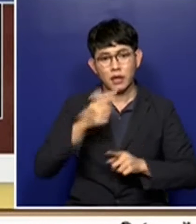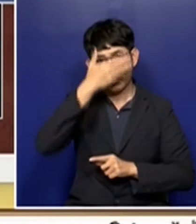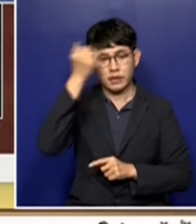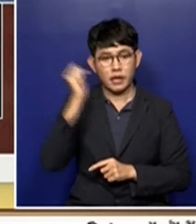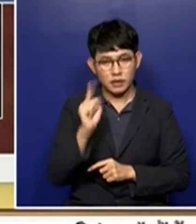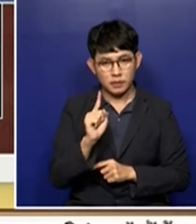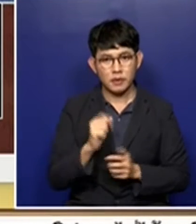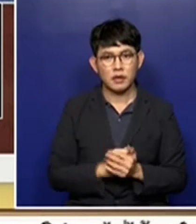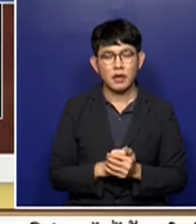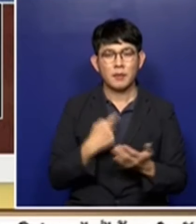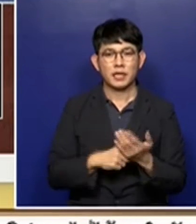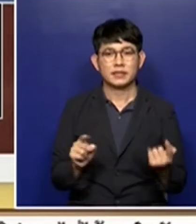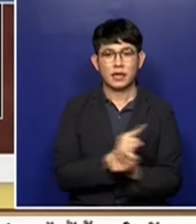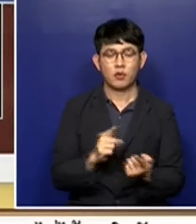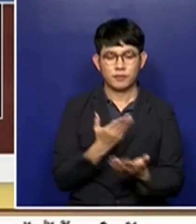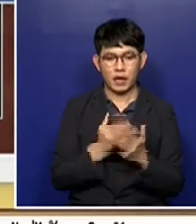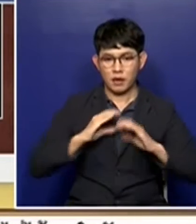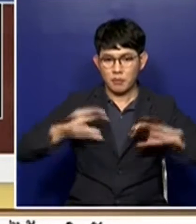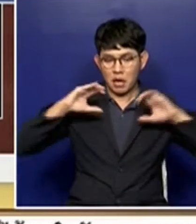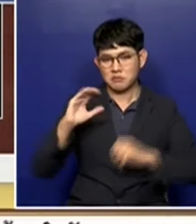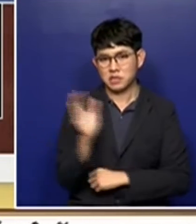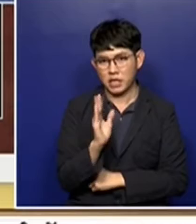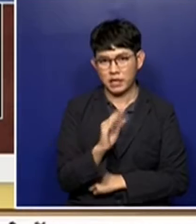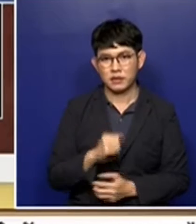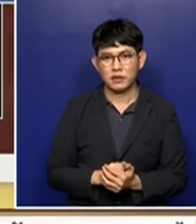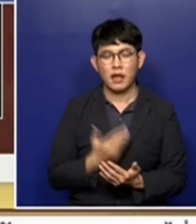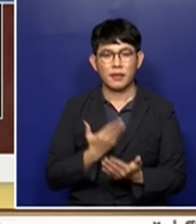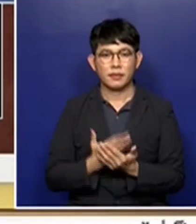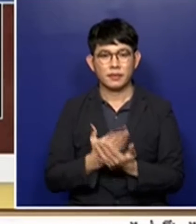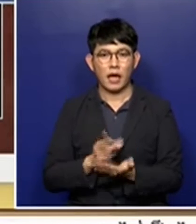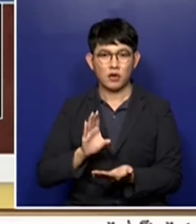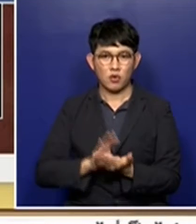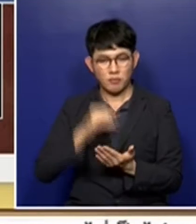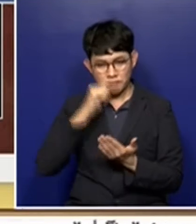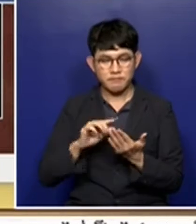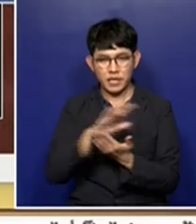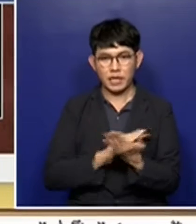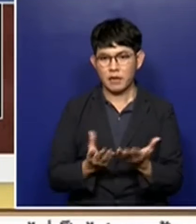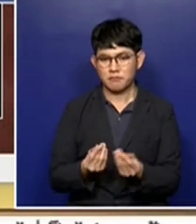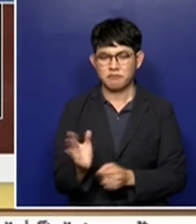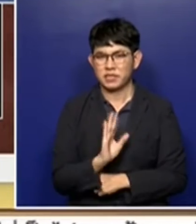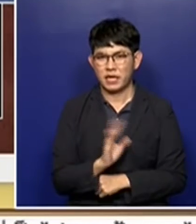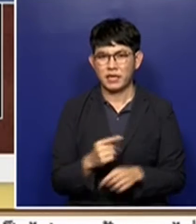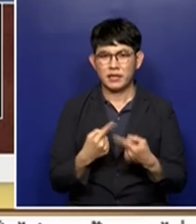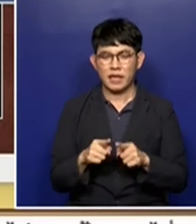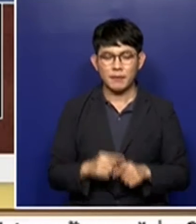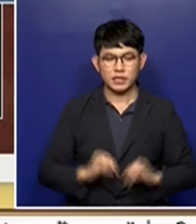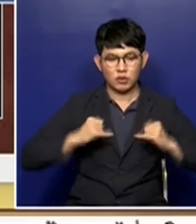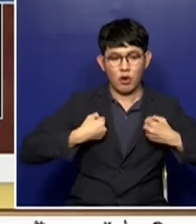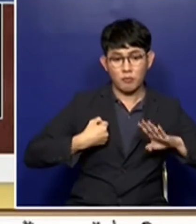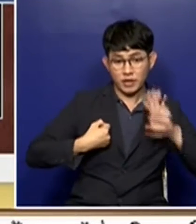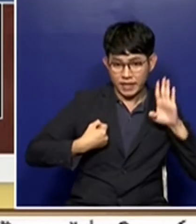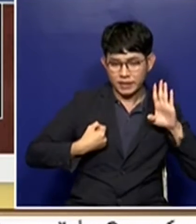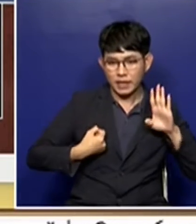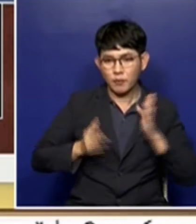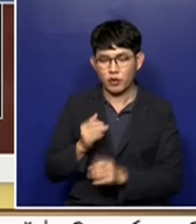สัคมไม่ใช่เงินของรัฐไม่ใช่เงินงะประมาณแผนดินแต่เป็เงินที่ลกจ้างในจ้างชวยกันจายมีรดช่